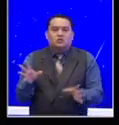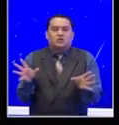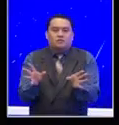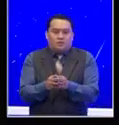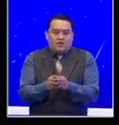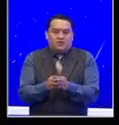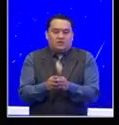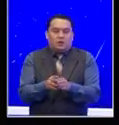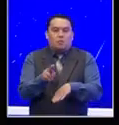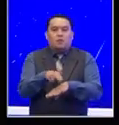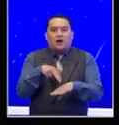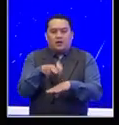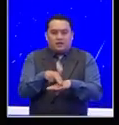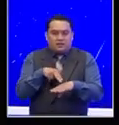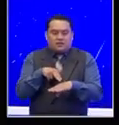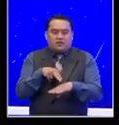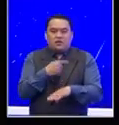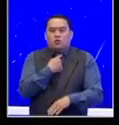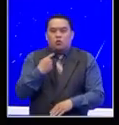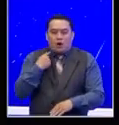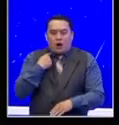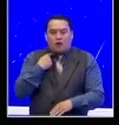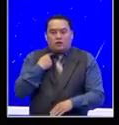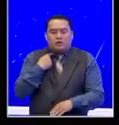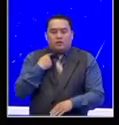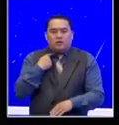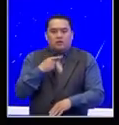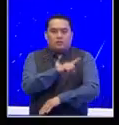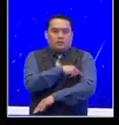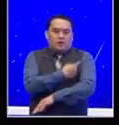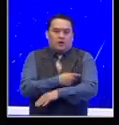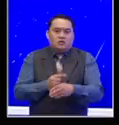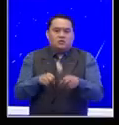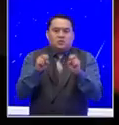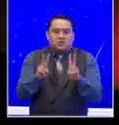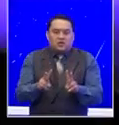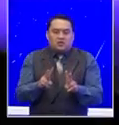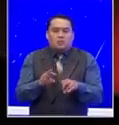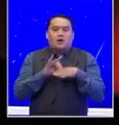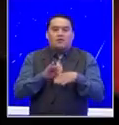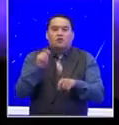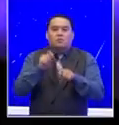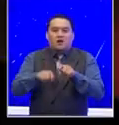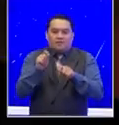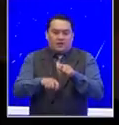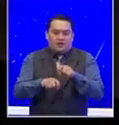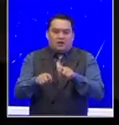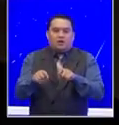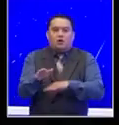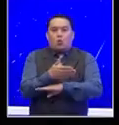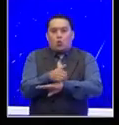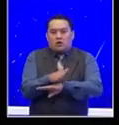совместно с дорожной полицией, сотрудниками СС проводятся рейды. Мероприятие